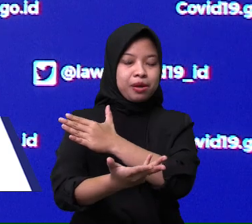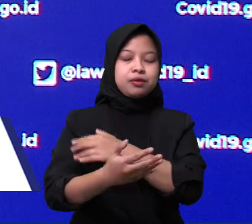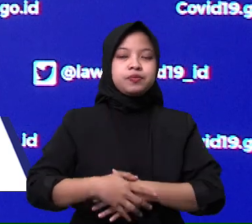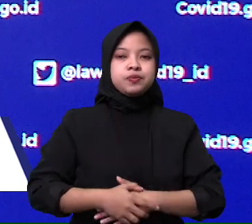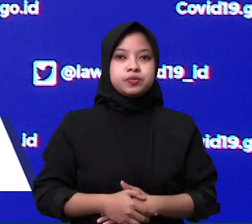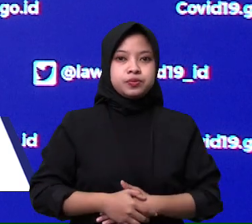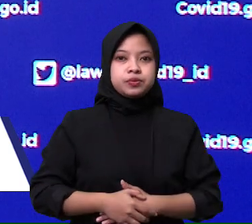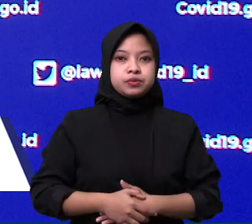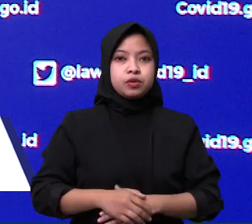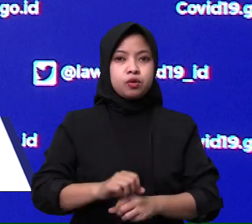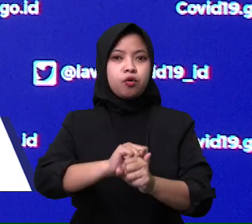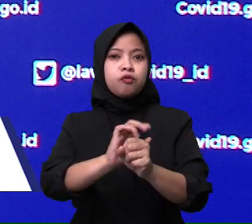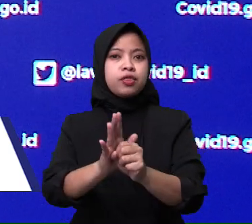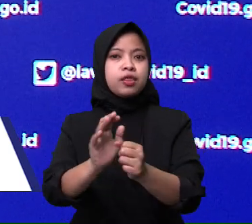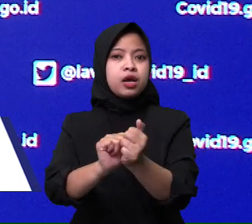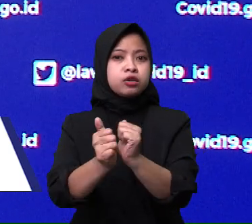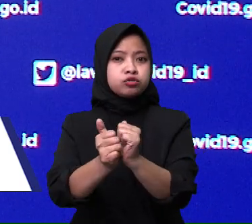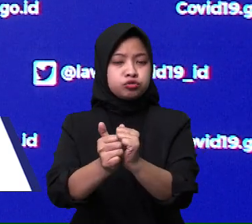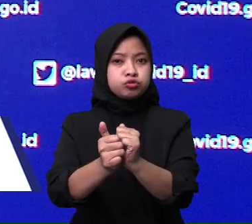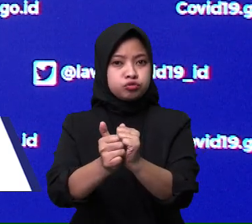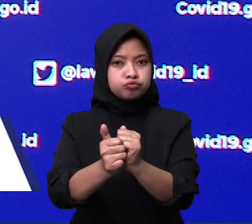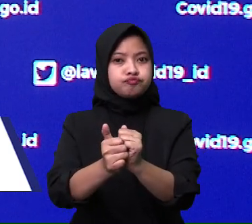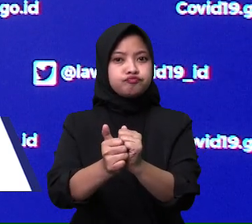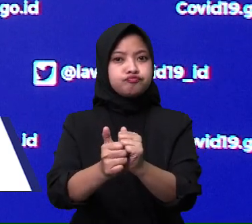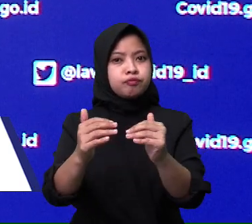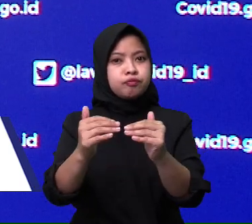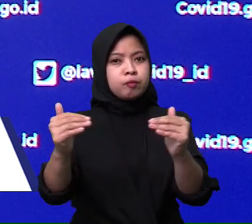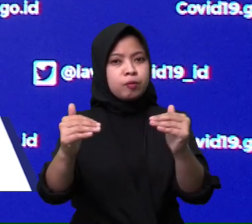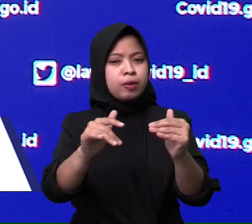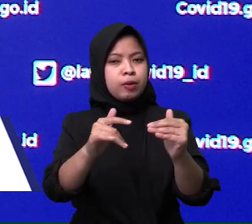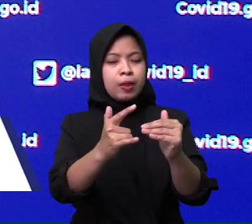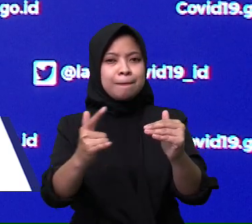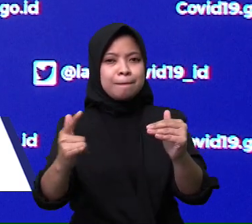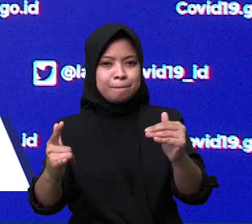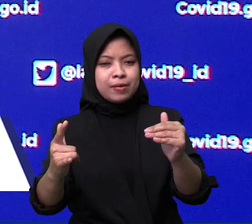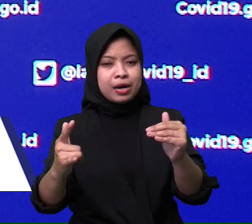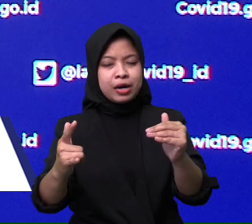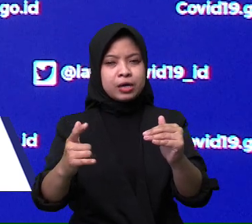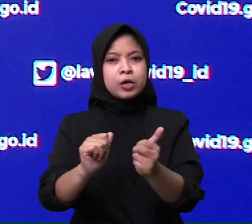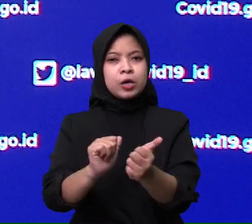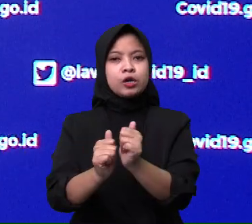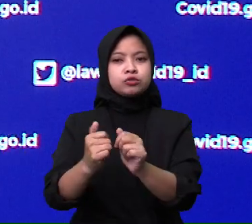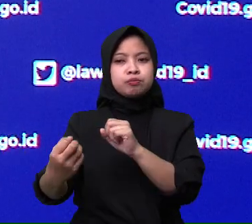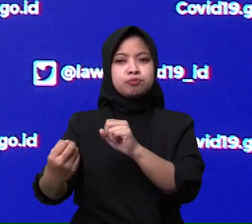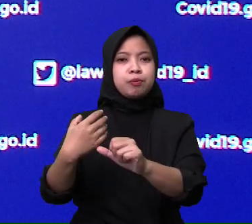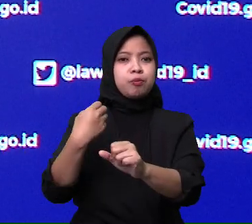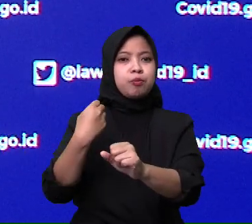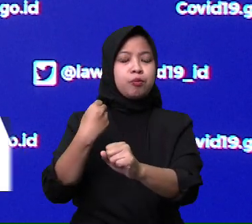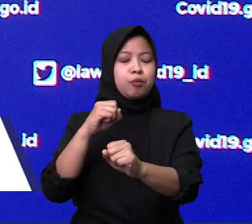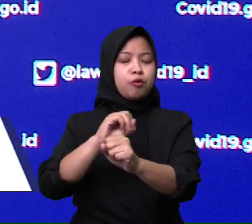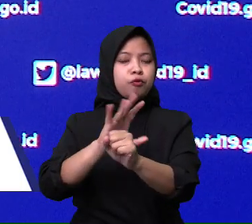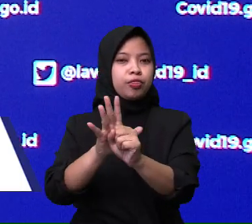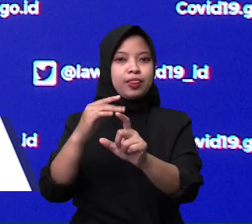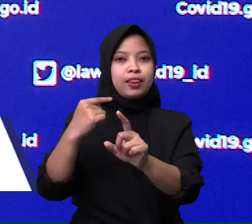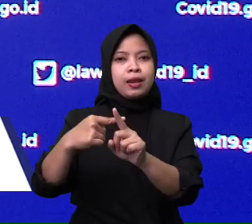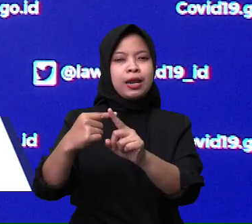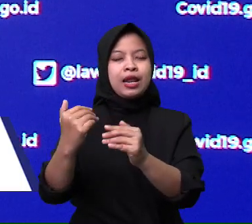ini kasus COVID-19 terus menunjukkan pelandaian dan penambahan kasus positif hariannya konsisten